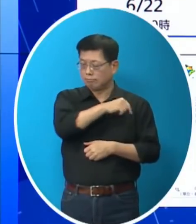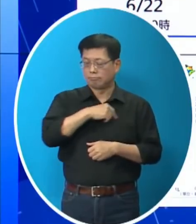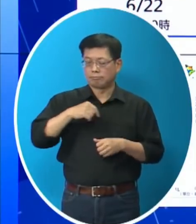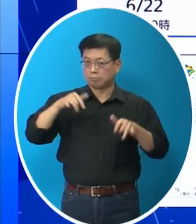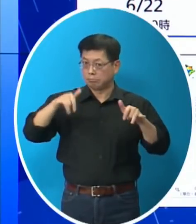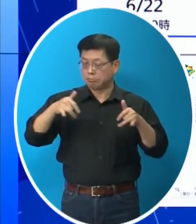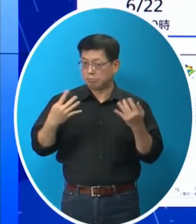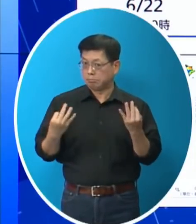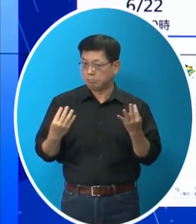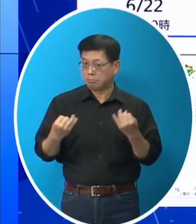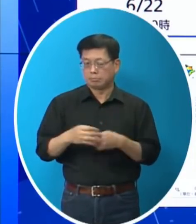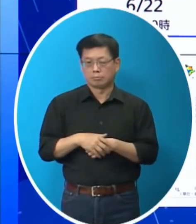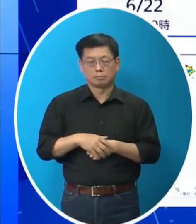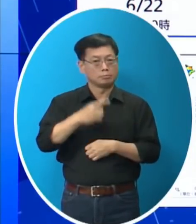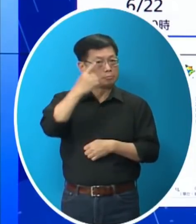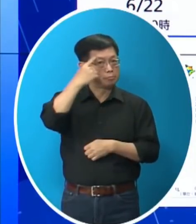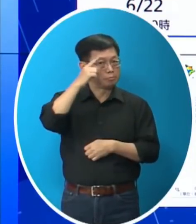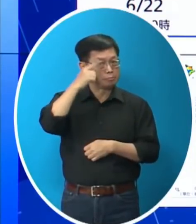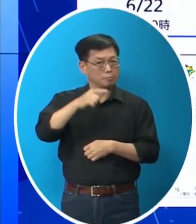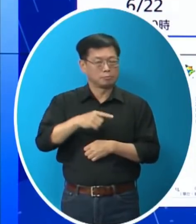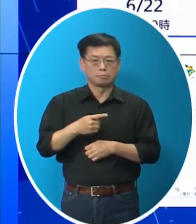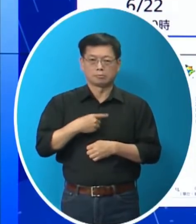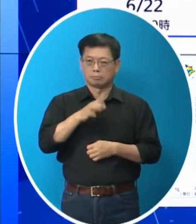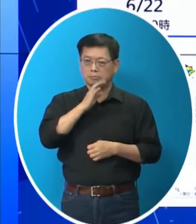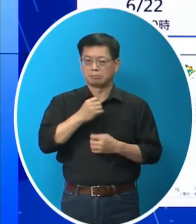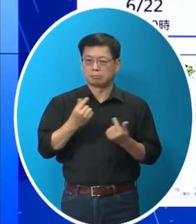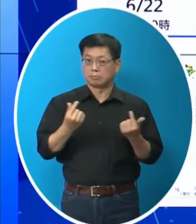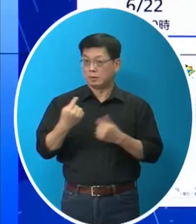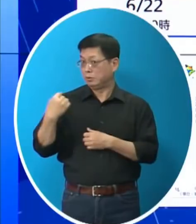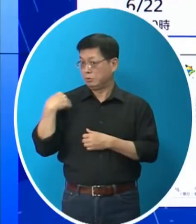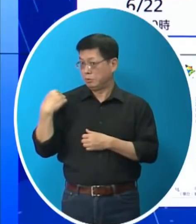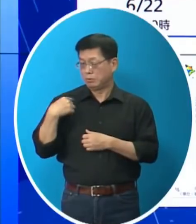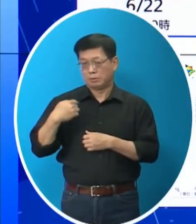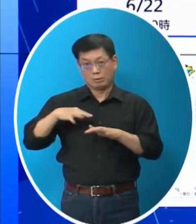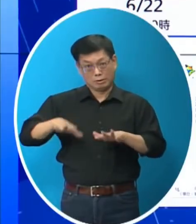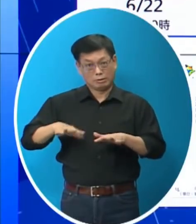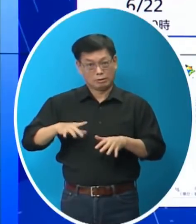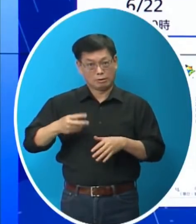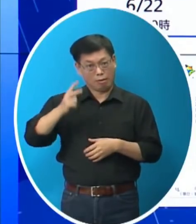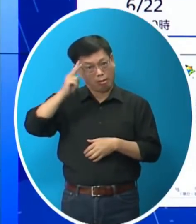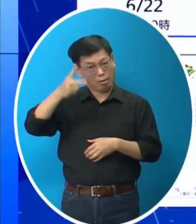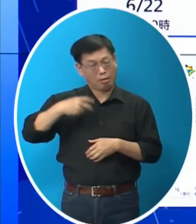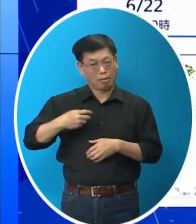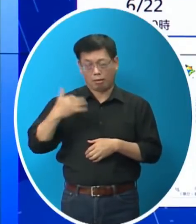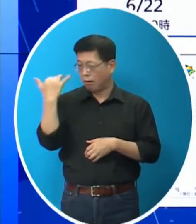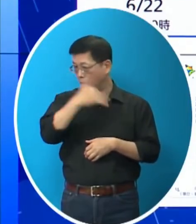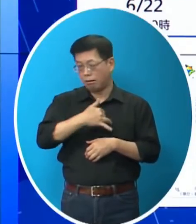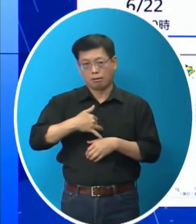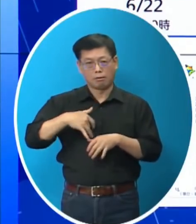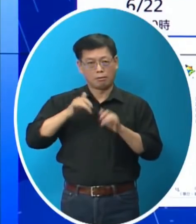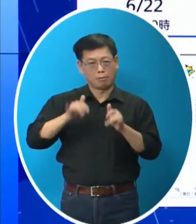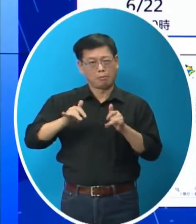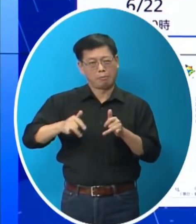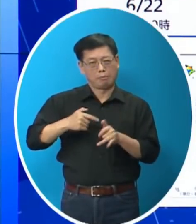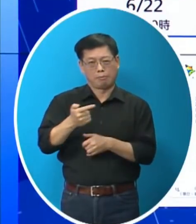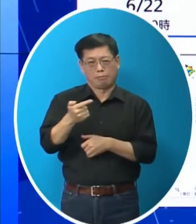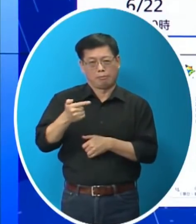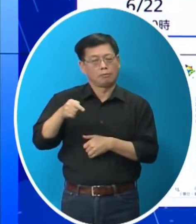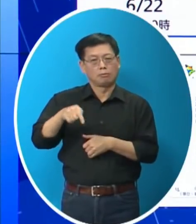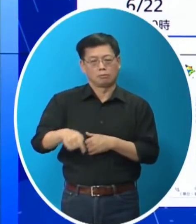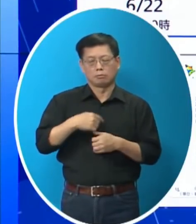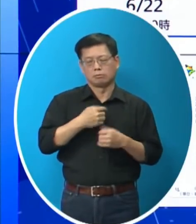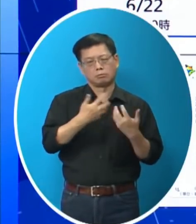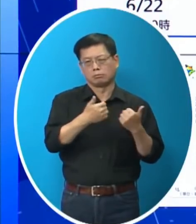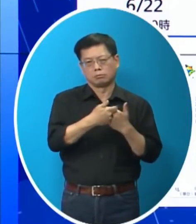量图来看，可以看到明天要发生像昨天、今天这种有局部大豪雨等级以上的雨